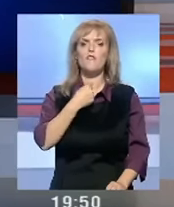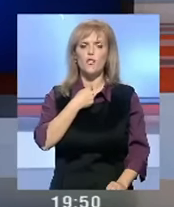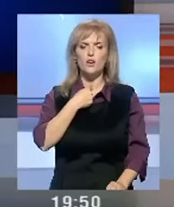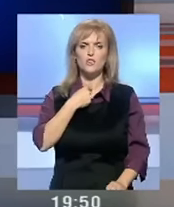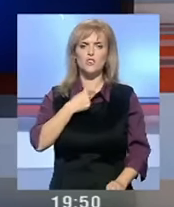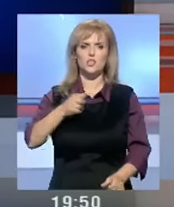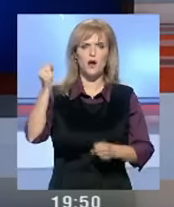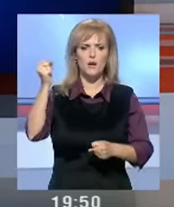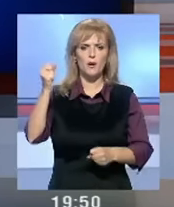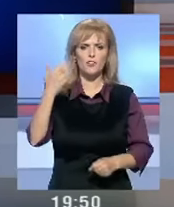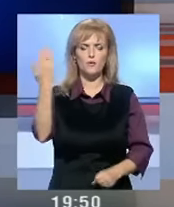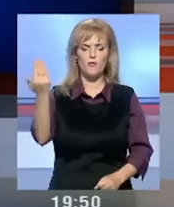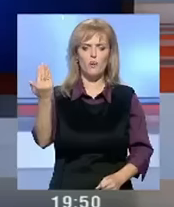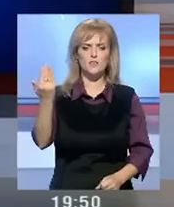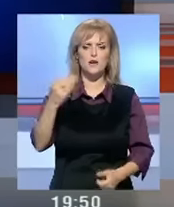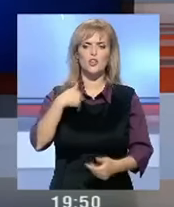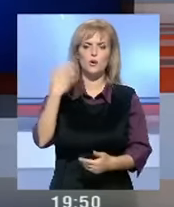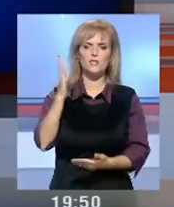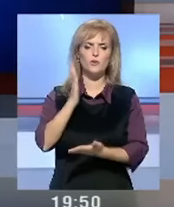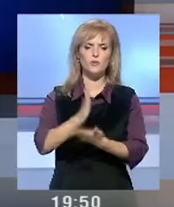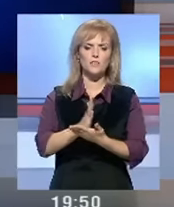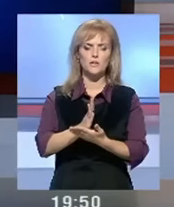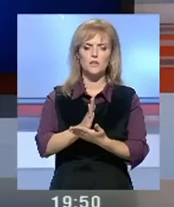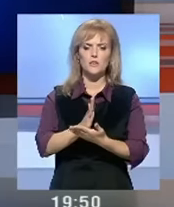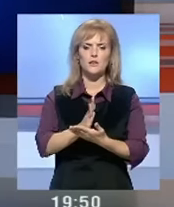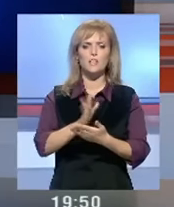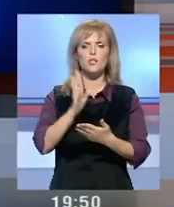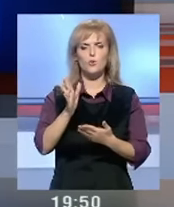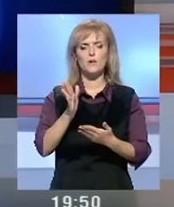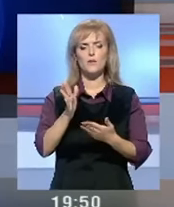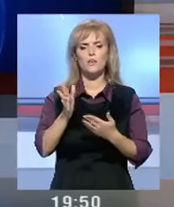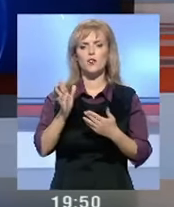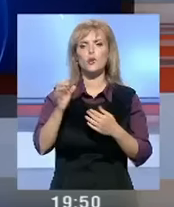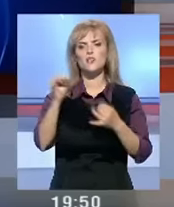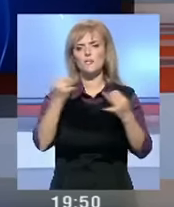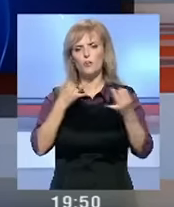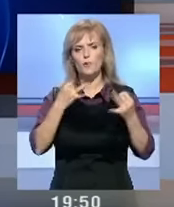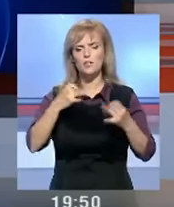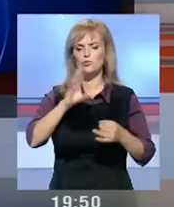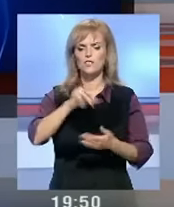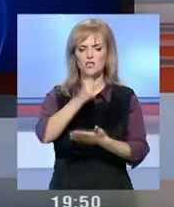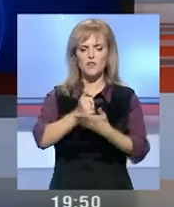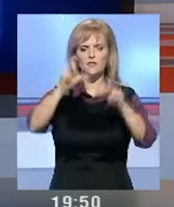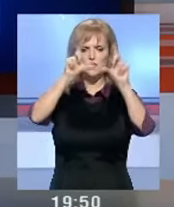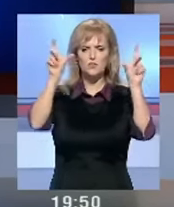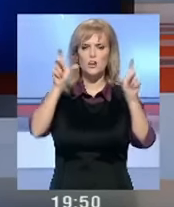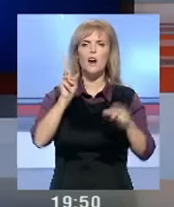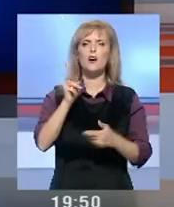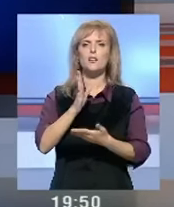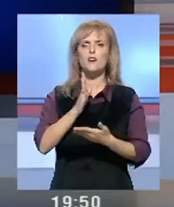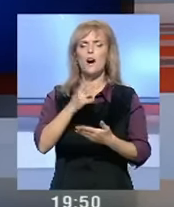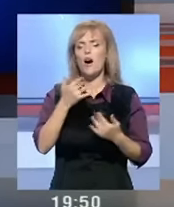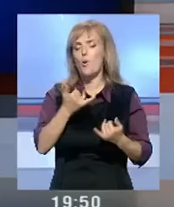dumneavoastră. Vă voi reprezenta în dialogul și în discuțiile cu toate instituțiile statului care astăzi nu sunt și nu